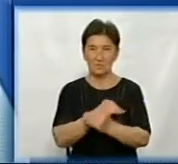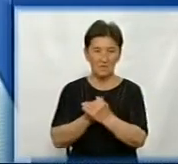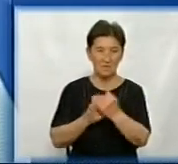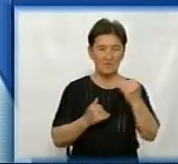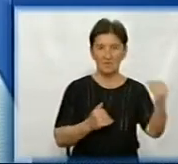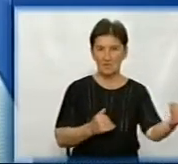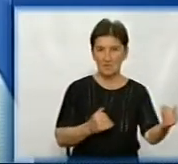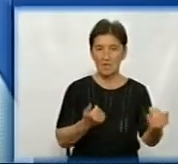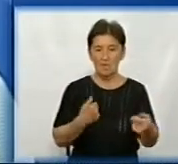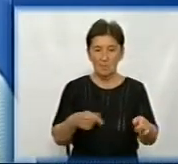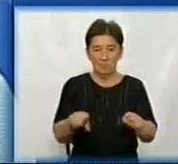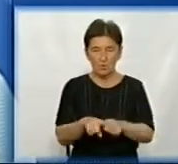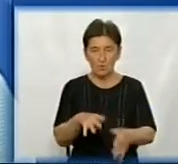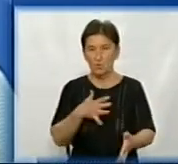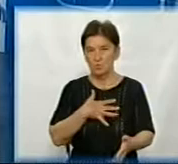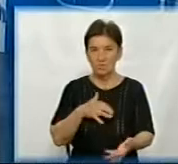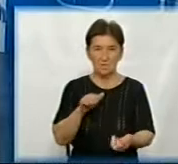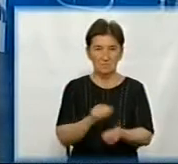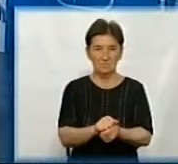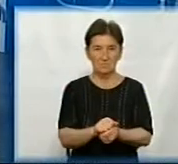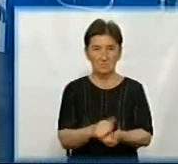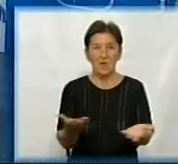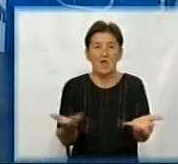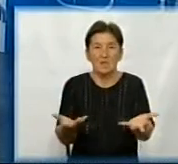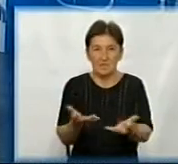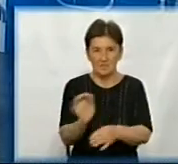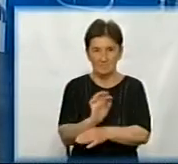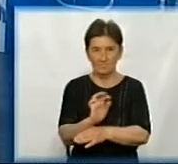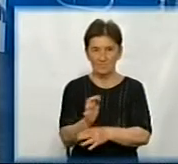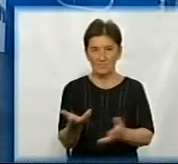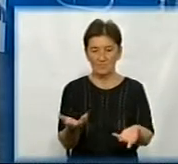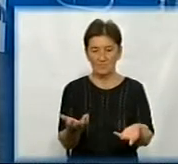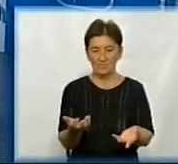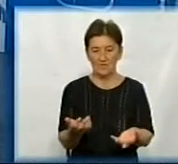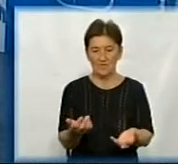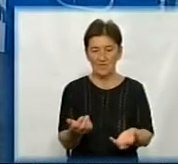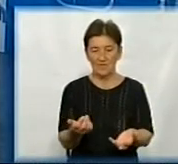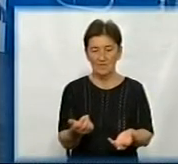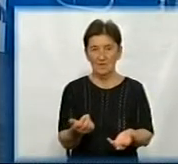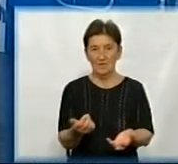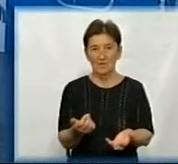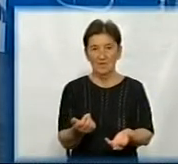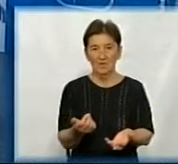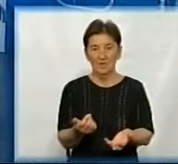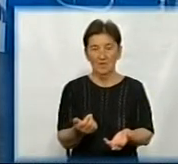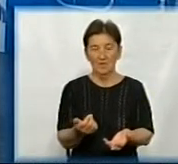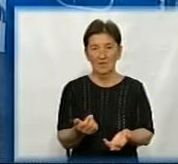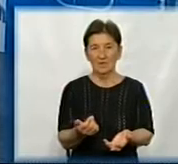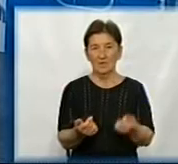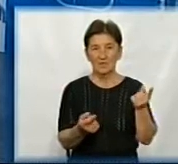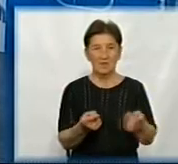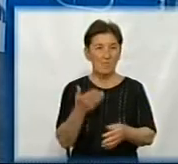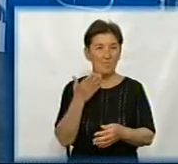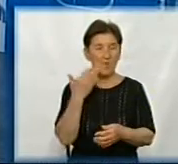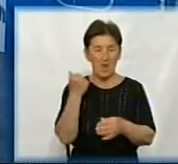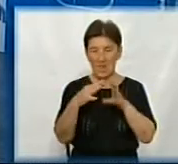тут зайняли також принципову позицію. А що за автомобілі, перепрошую? Якого класу? Чи це службові автомобілі? Там легкові